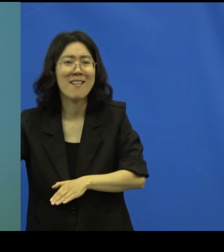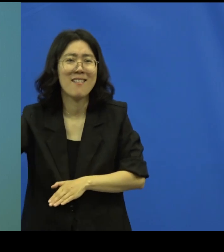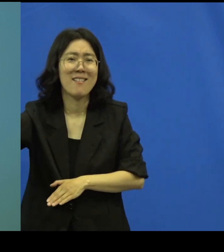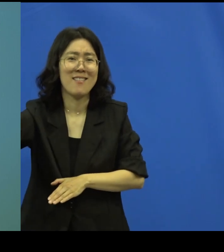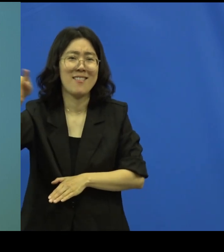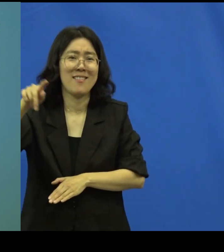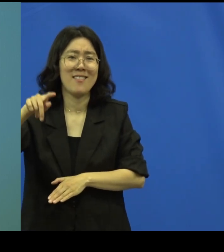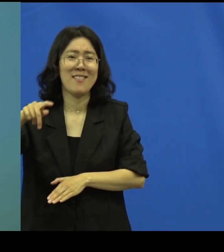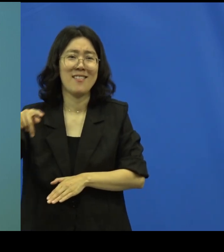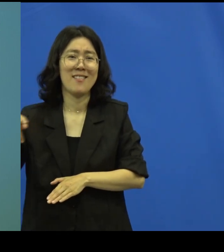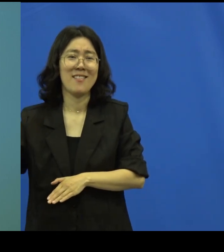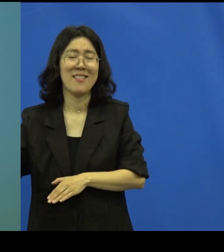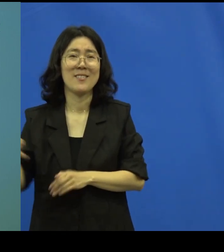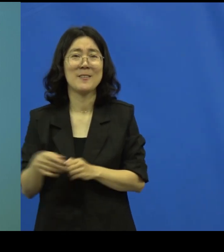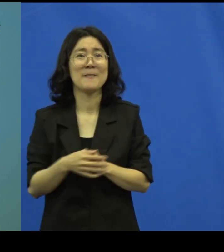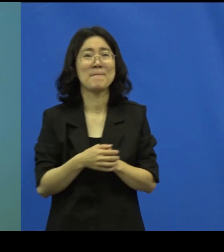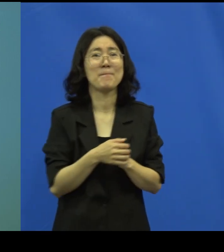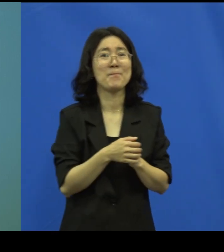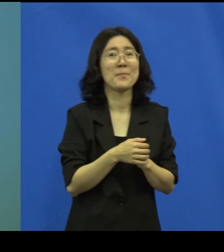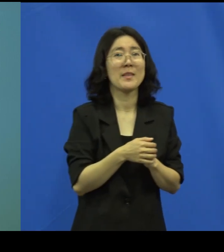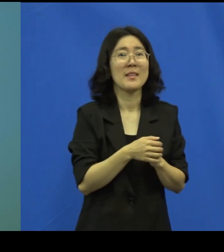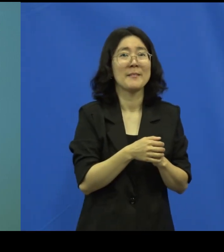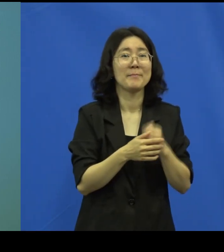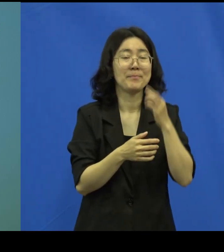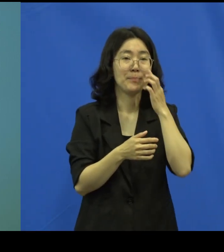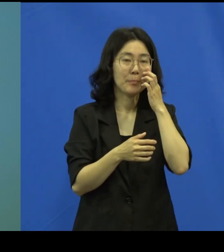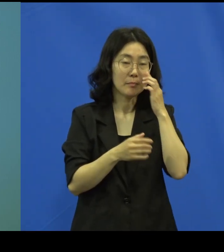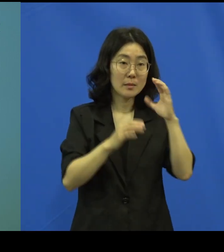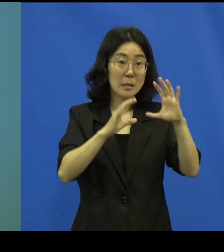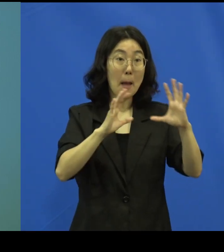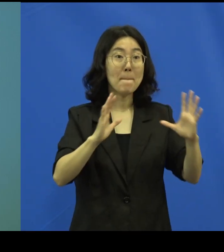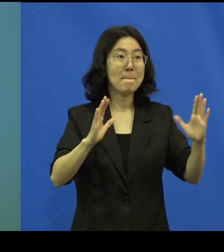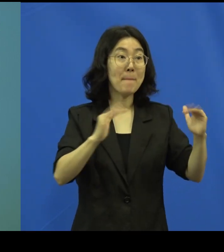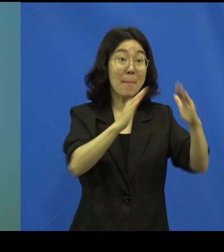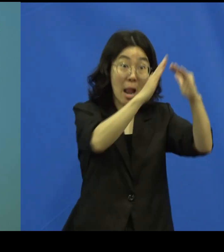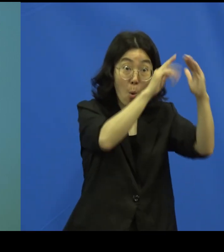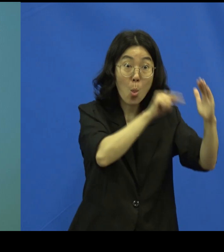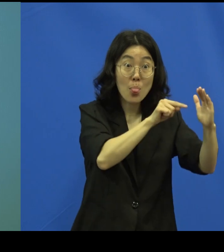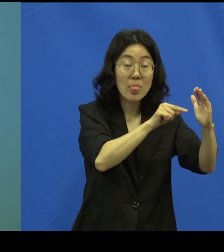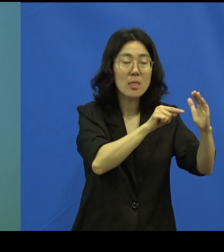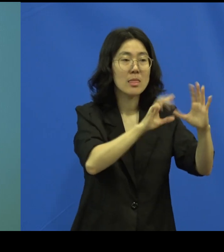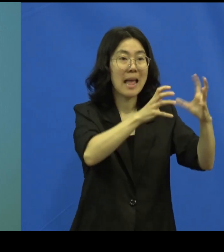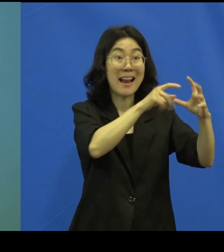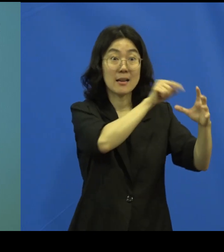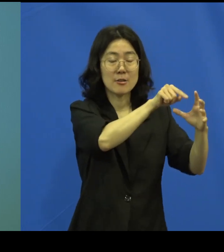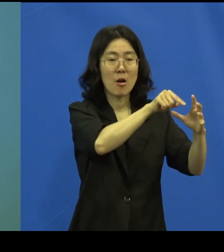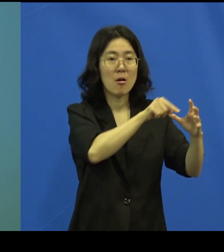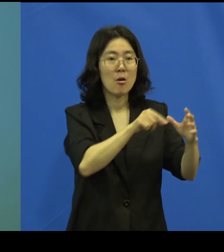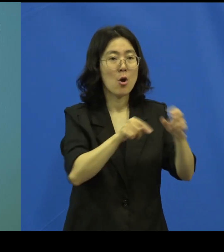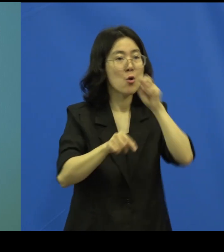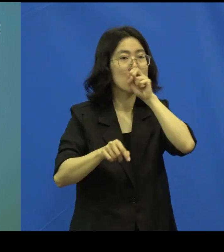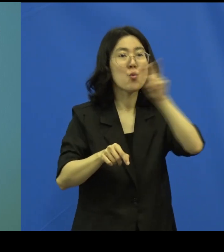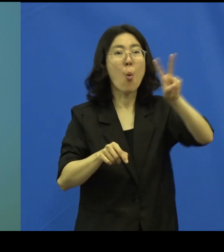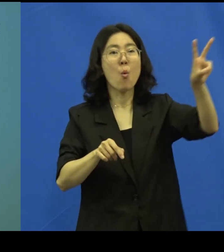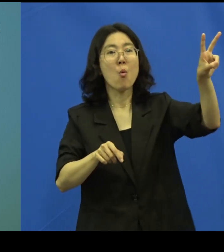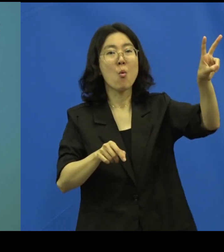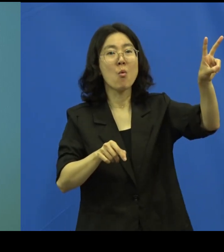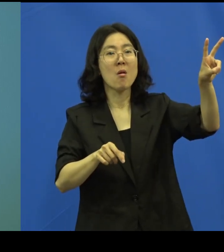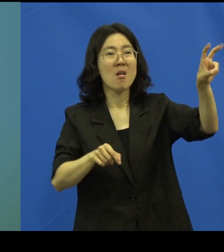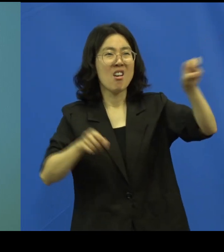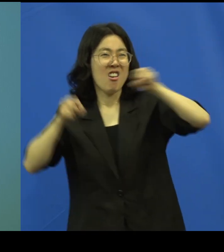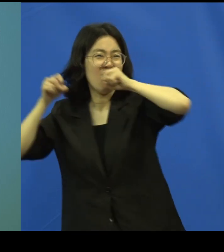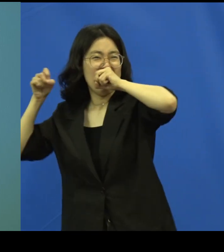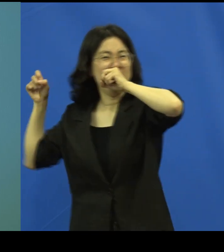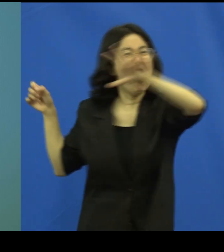용의 길은 바벨론의 용으로 표현되죠. 그 용의 길은 폭력과